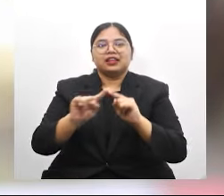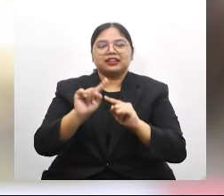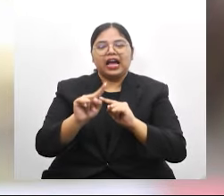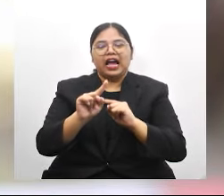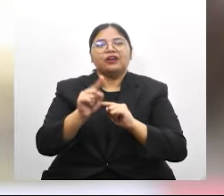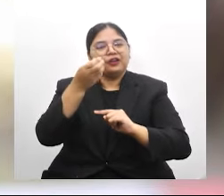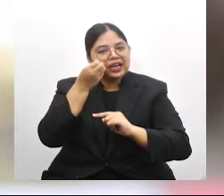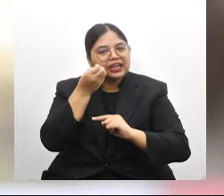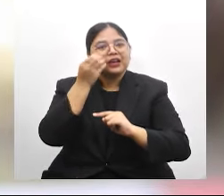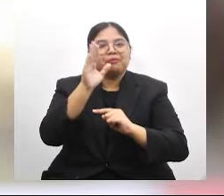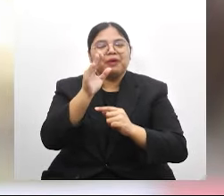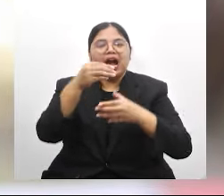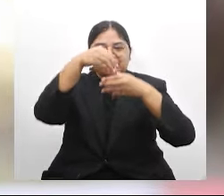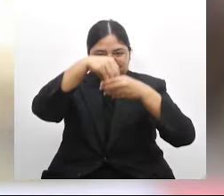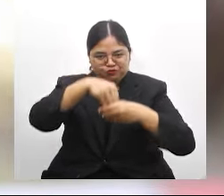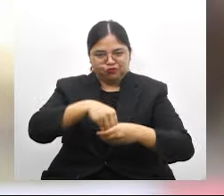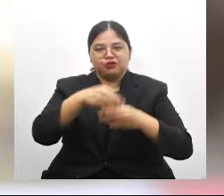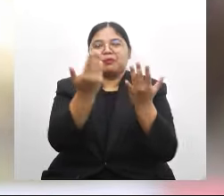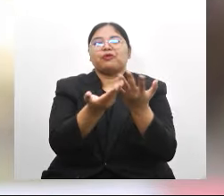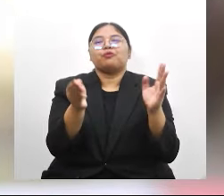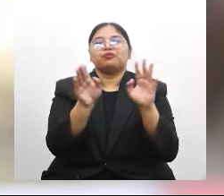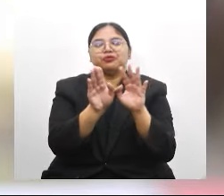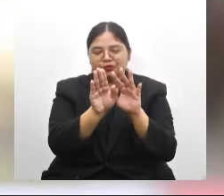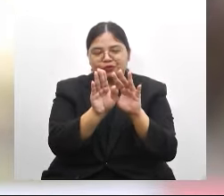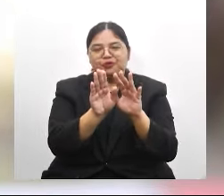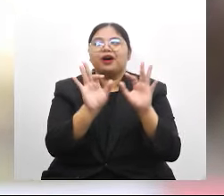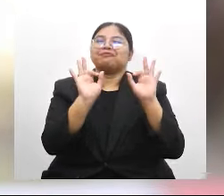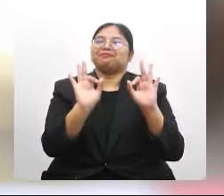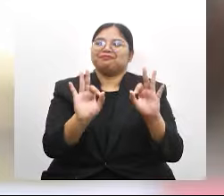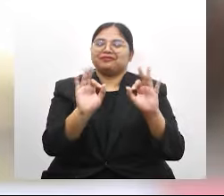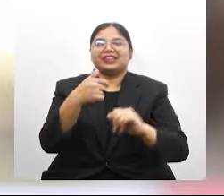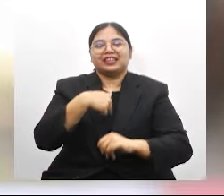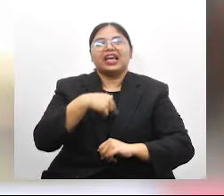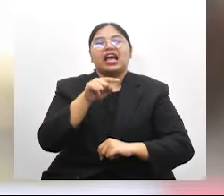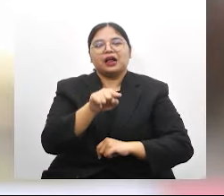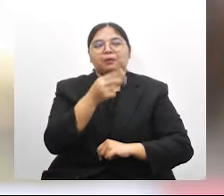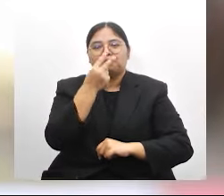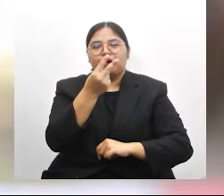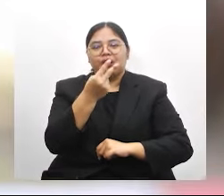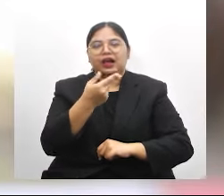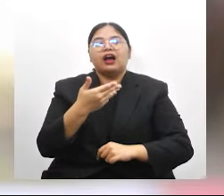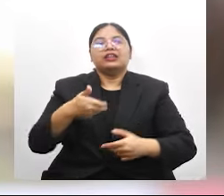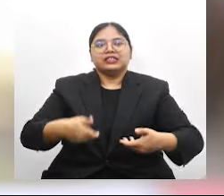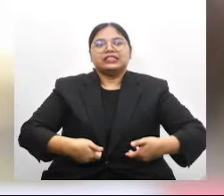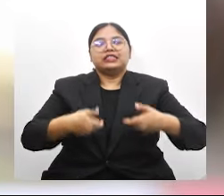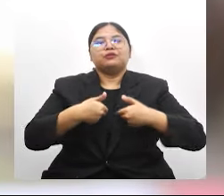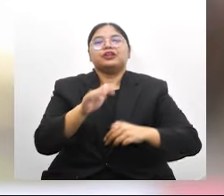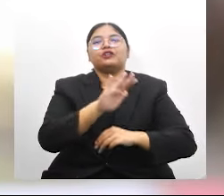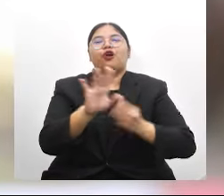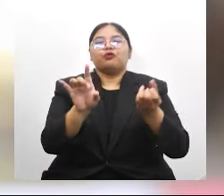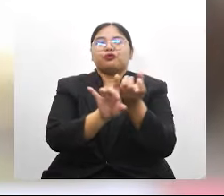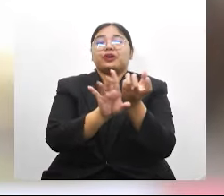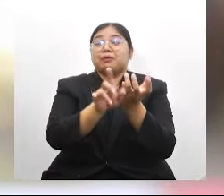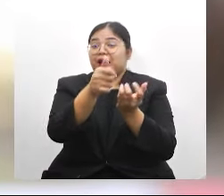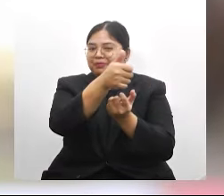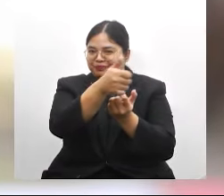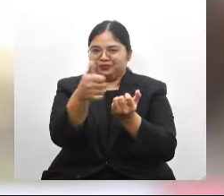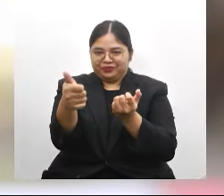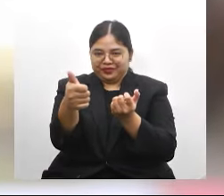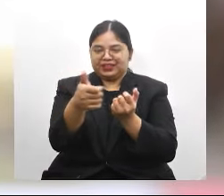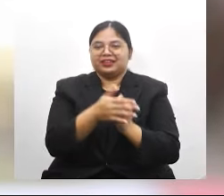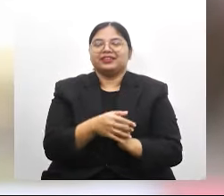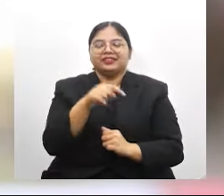กับครอบครัวอย่างอบอุ่นนะคะซึ่งมองว่าตรงนี้ค่ะที่จะทำให้คุณภาพชีวิตของของอำเภอบ้านตาขุนนะคะ